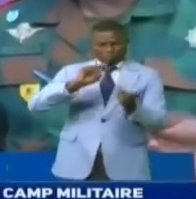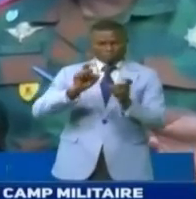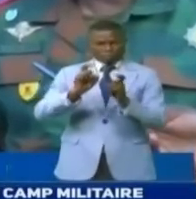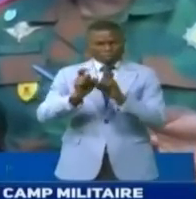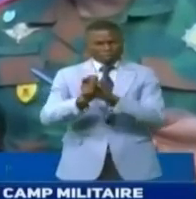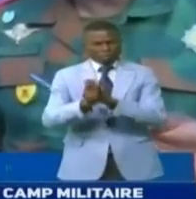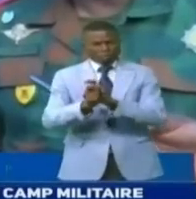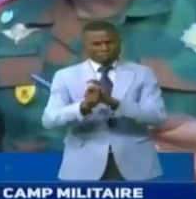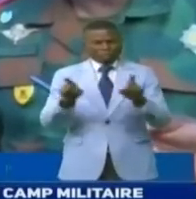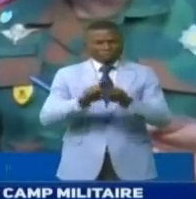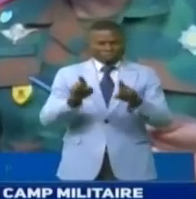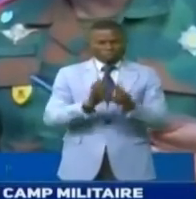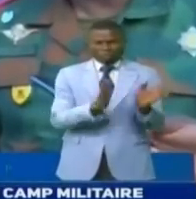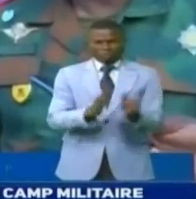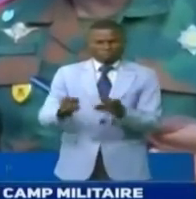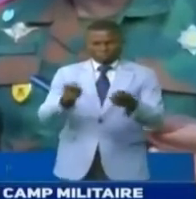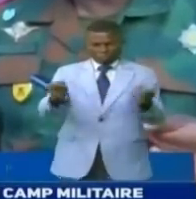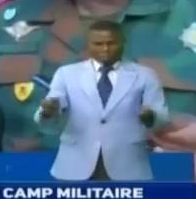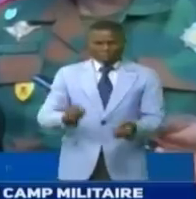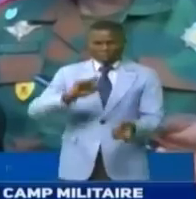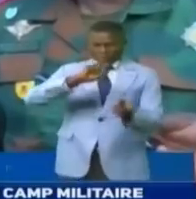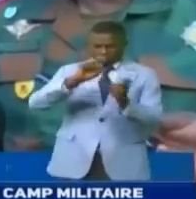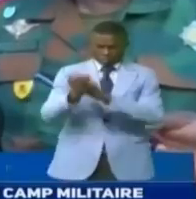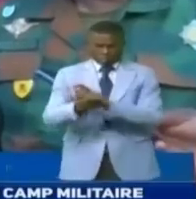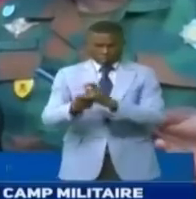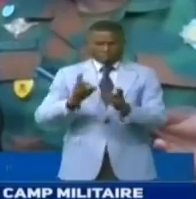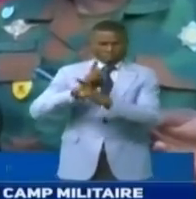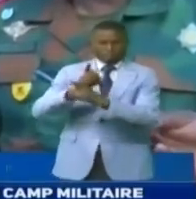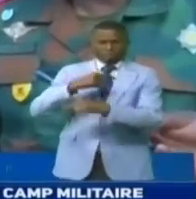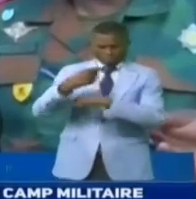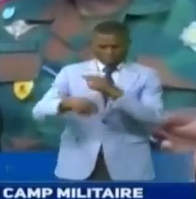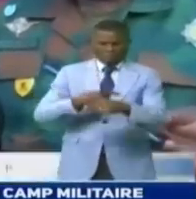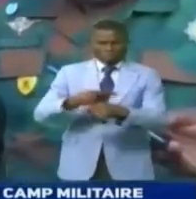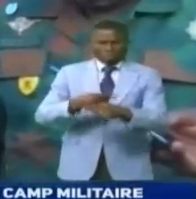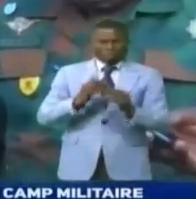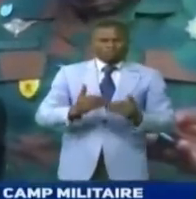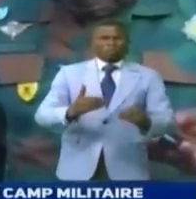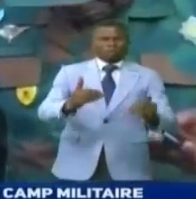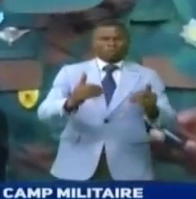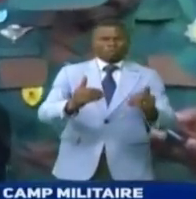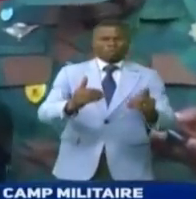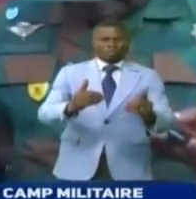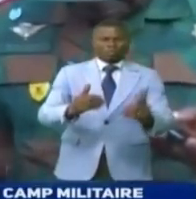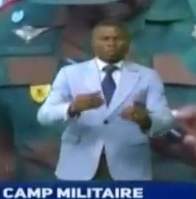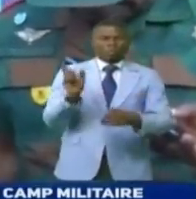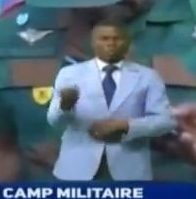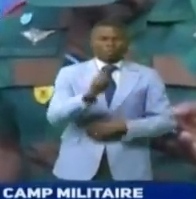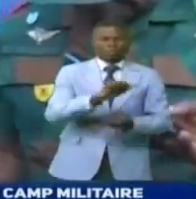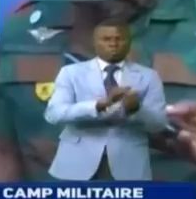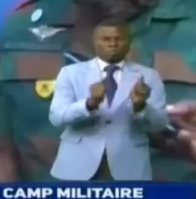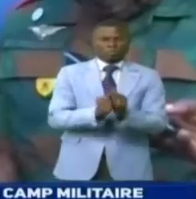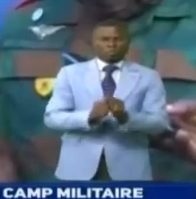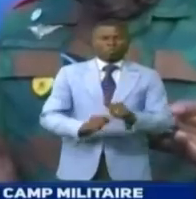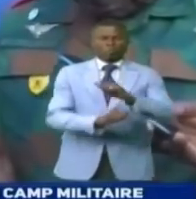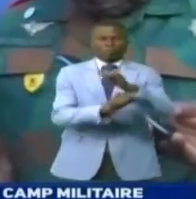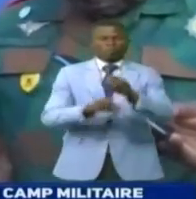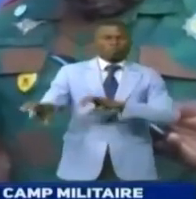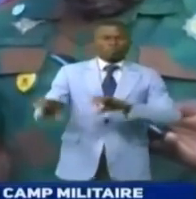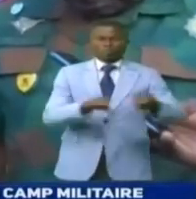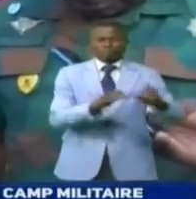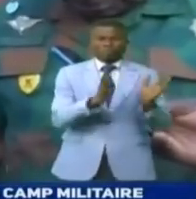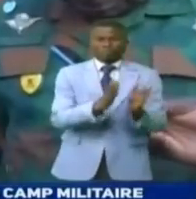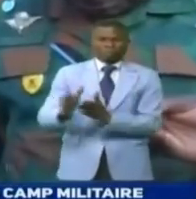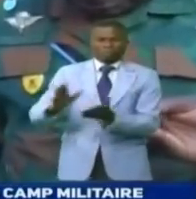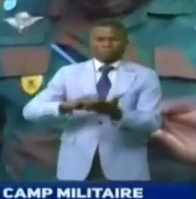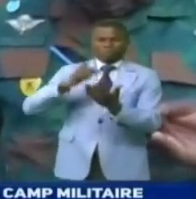secteur de l'aménagement du territoire. La réforme de la défense a commencé et elle continue. Et parmi les différents piliers, les différentes activités